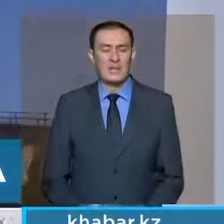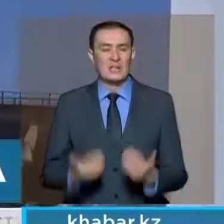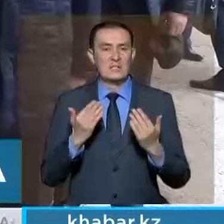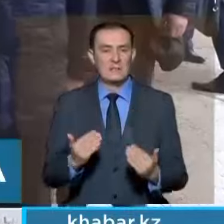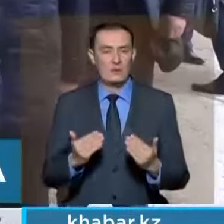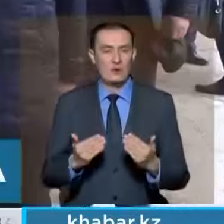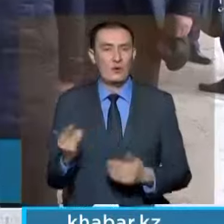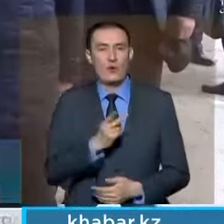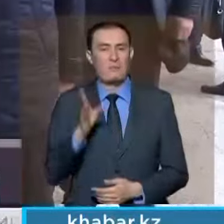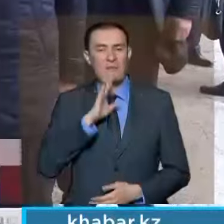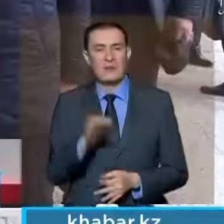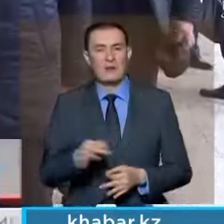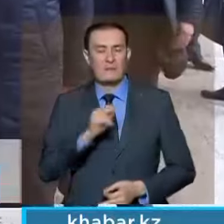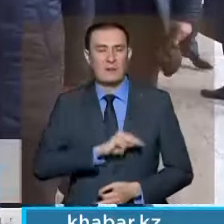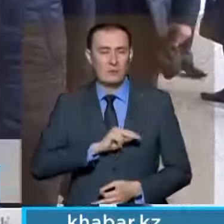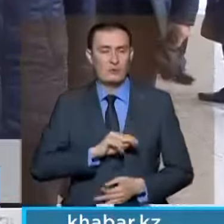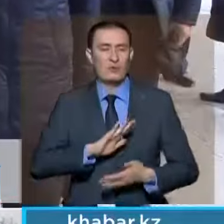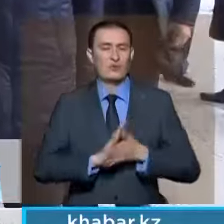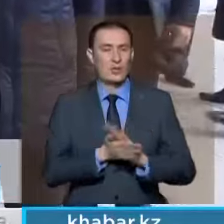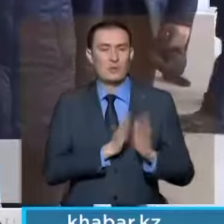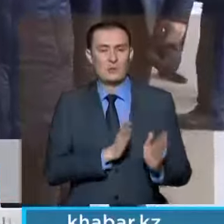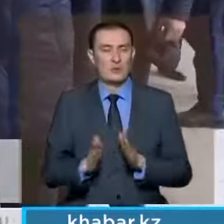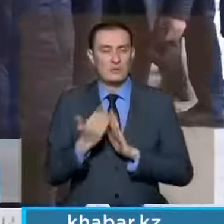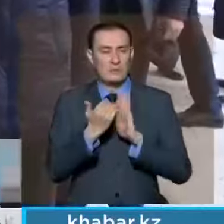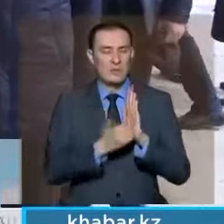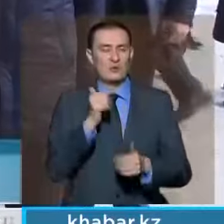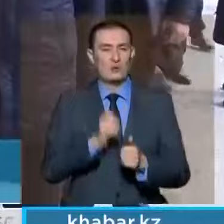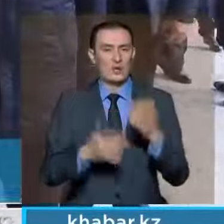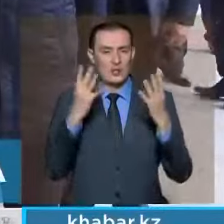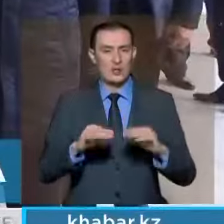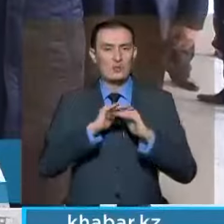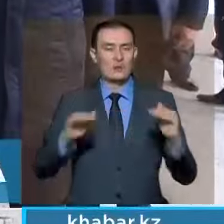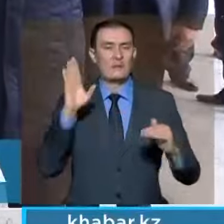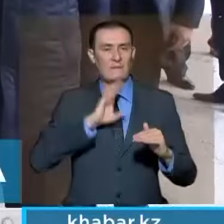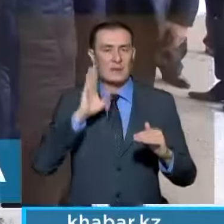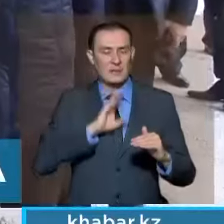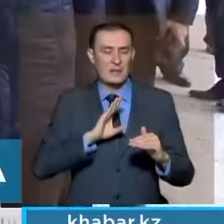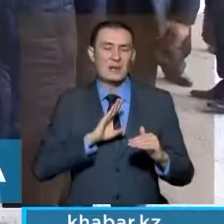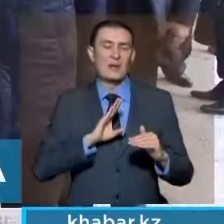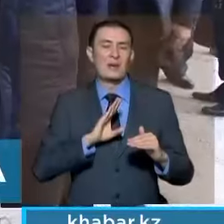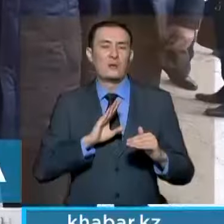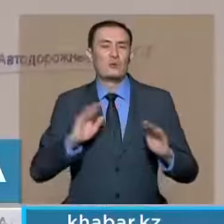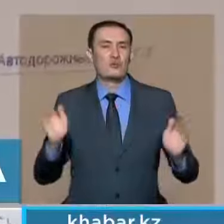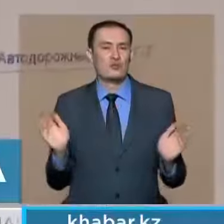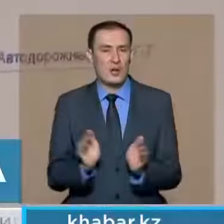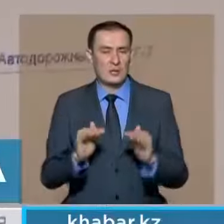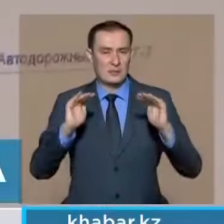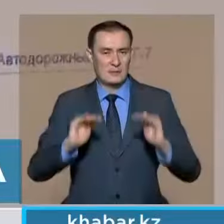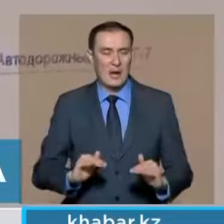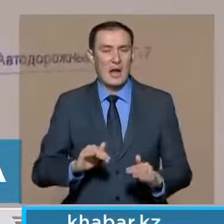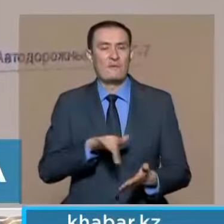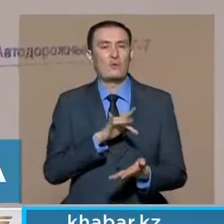Сегодня оба водохранилища работают согласно штатному расписанию. Каждый день уровень воды на Сергеевском водохранилище уменьшается, а